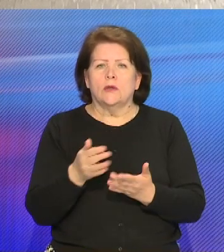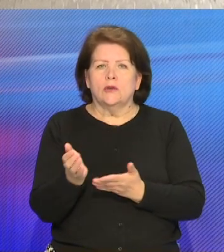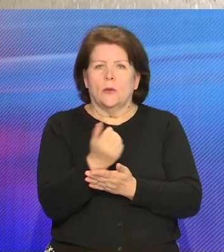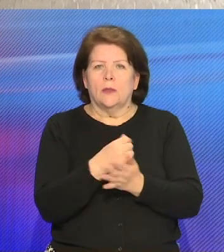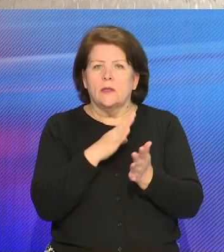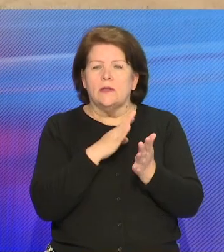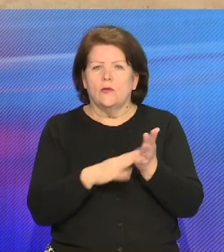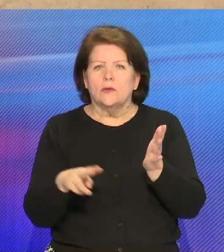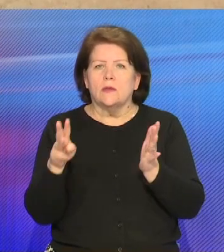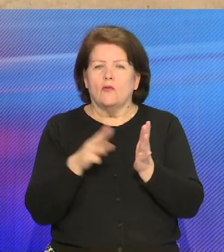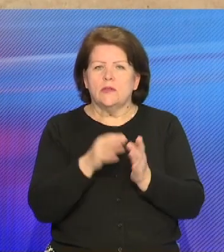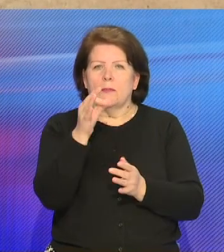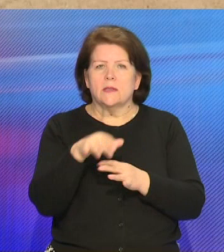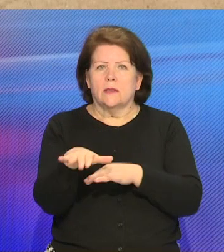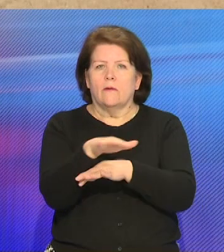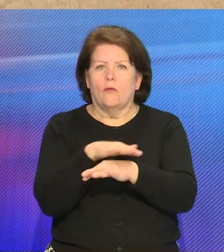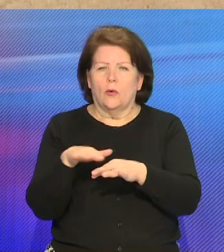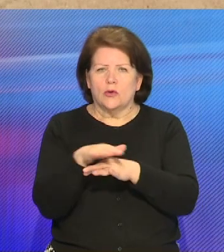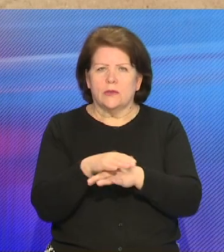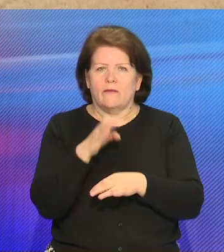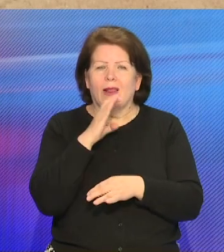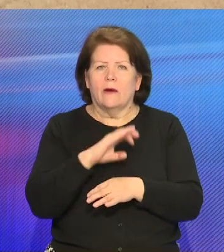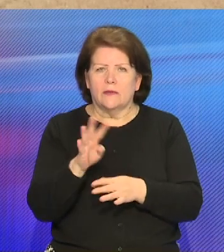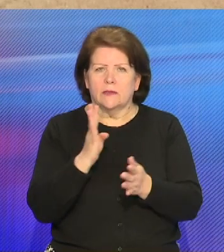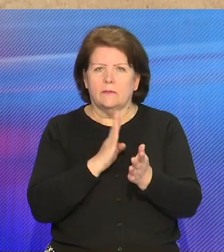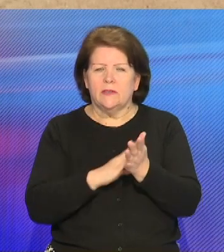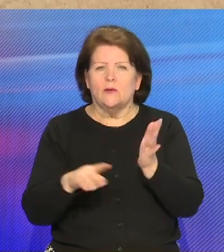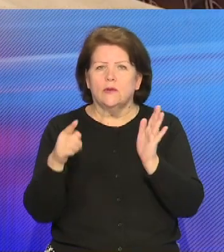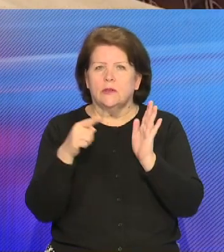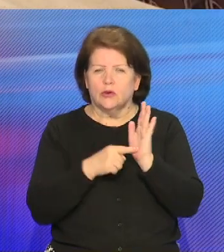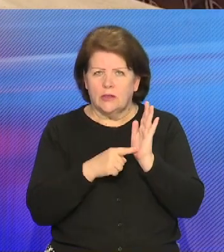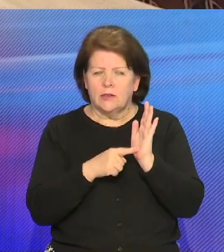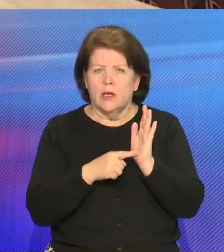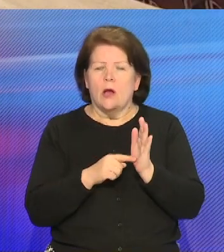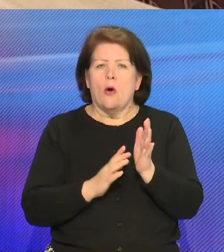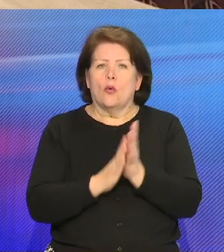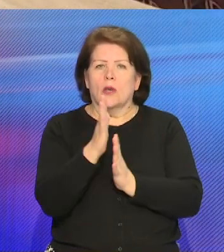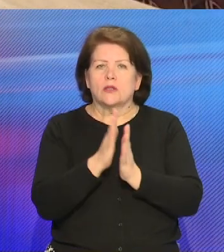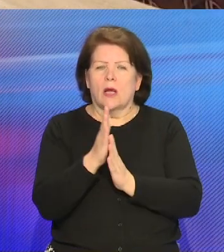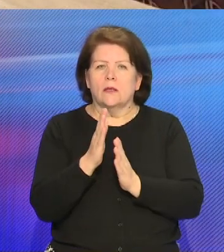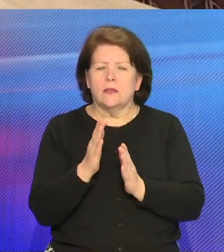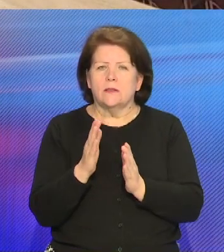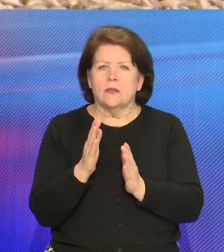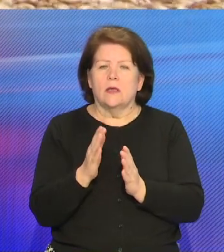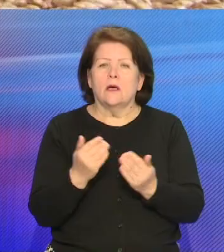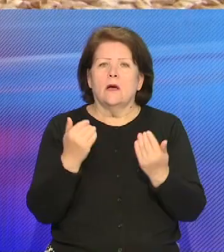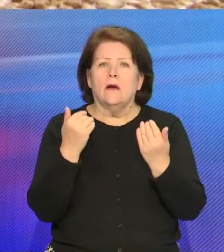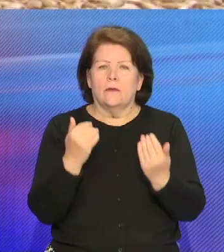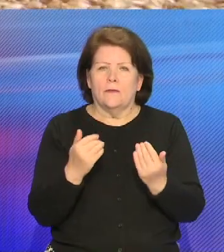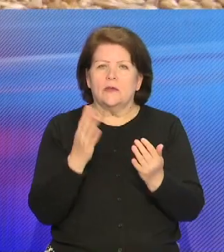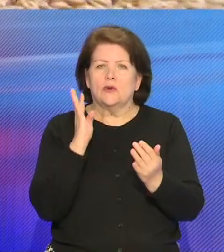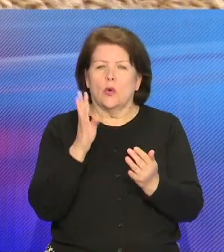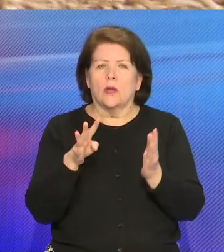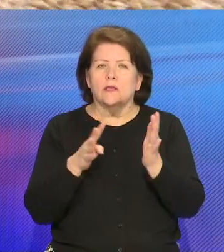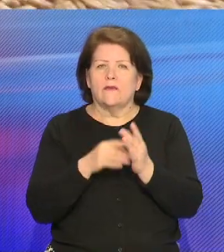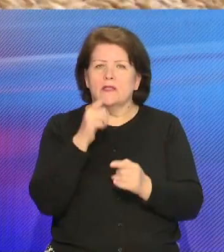98% площадь. У Волковыским на 96%. Урожайность гетых культуру при Немане сене Амаль 49